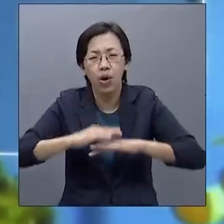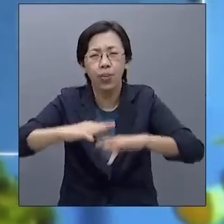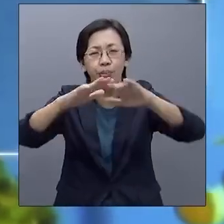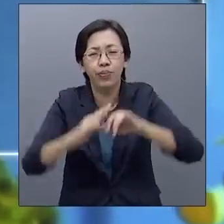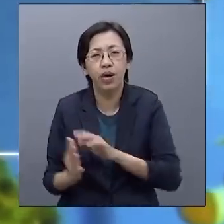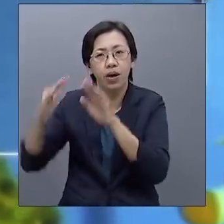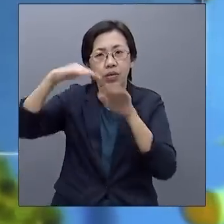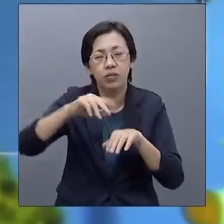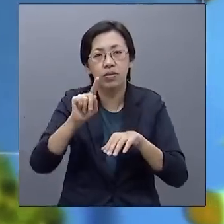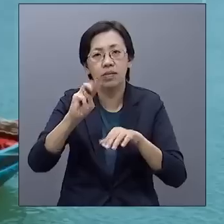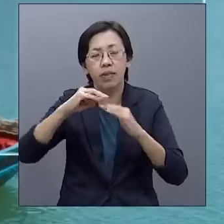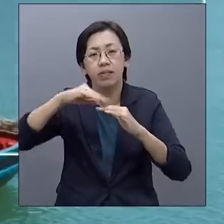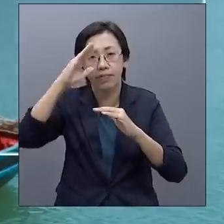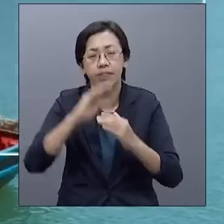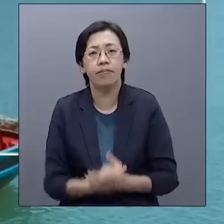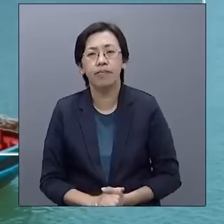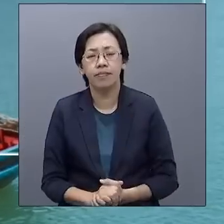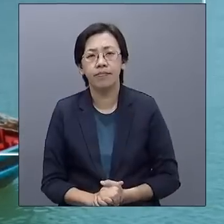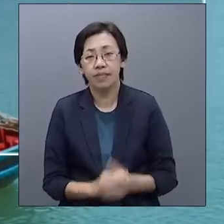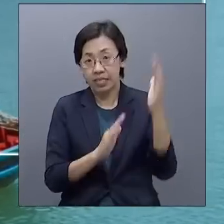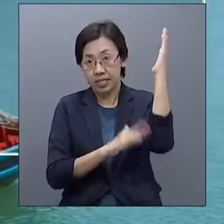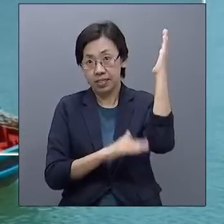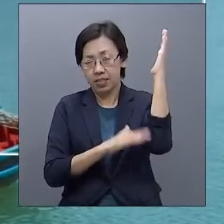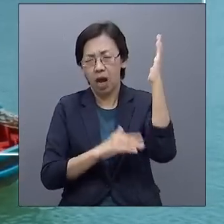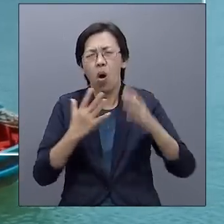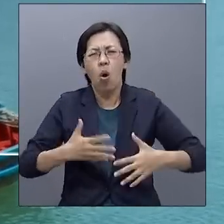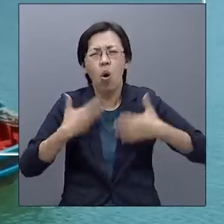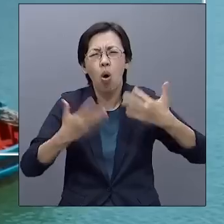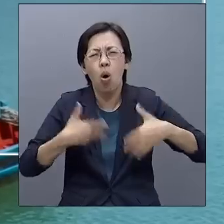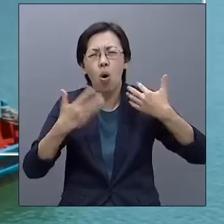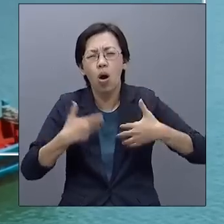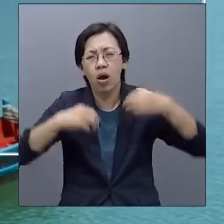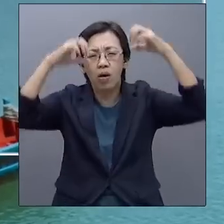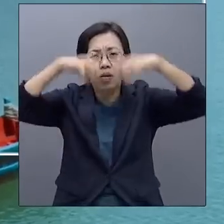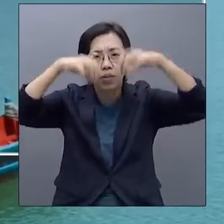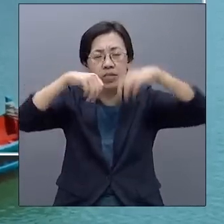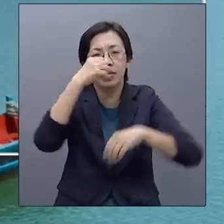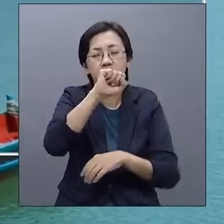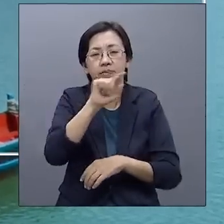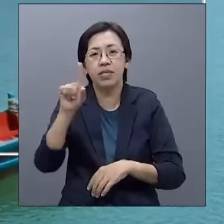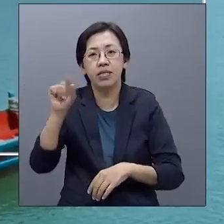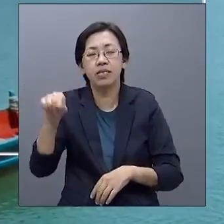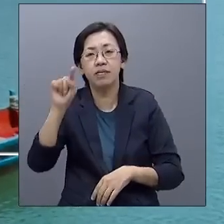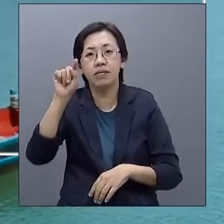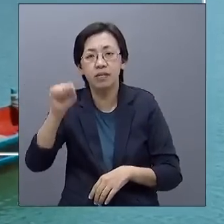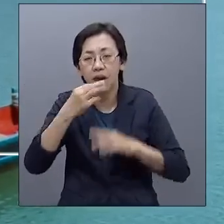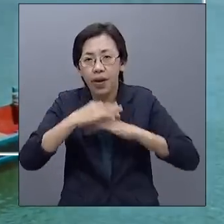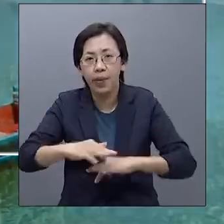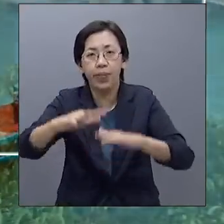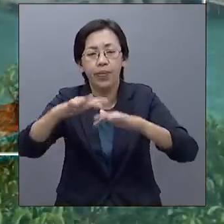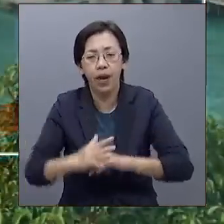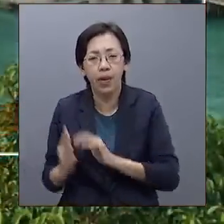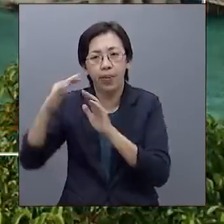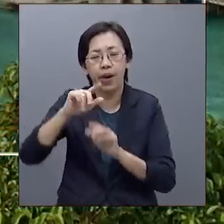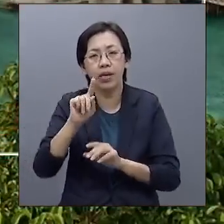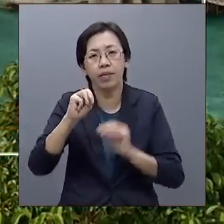1เมตรค่ะภาคใต้อากาศร้อนในตอนกลางวันมีฝนฟ้าคะนอง 10-20% ของพื้นที่ทะเลมีคลื่นต่ำกว่า1เมตร